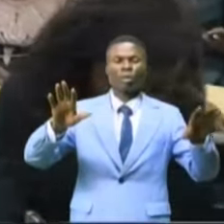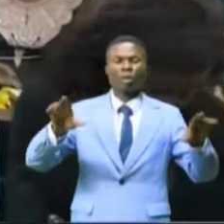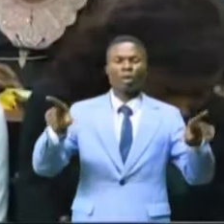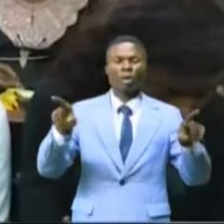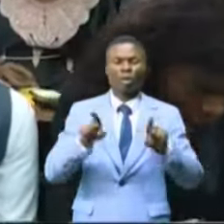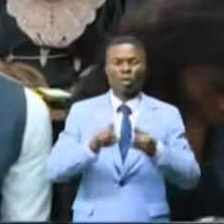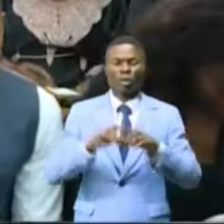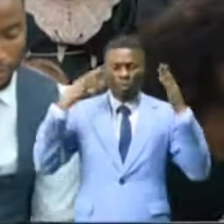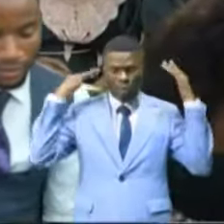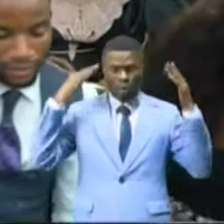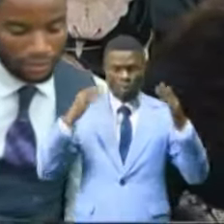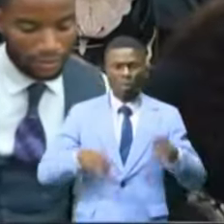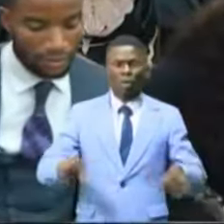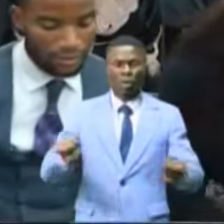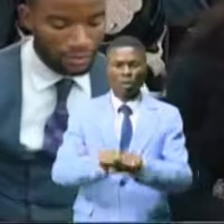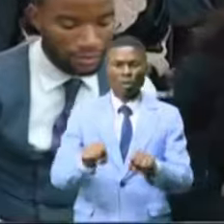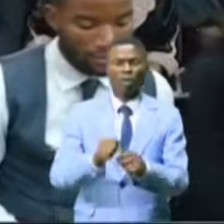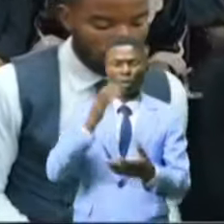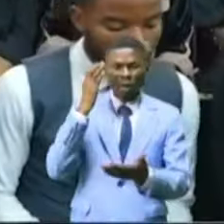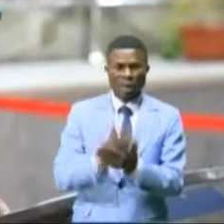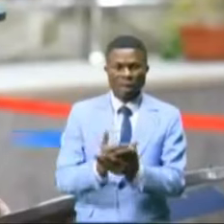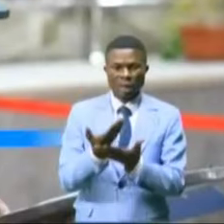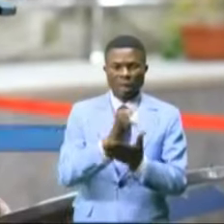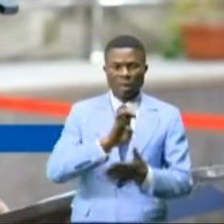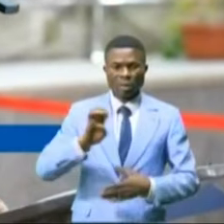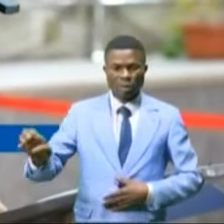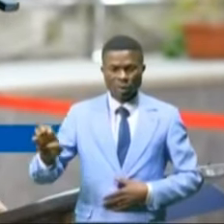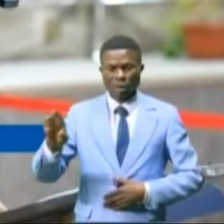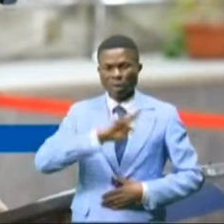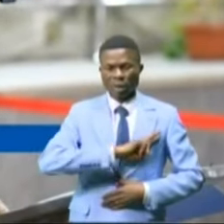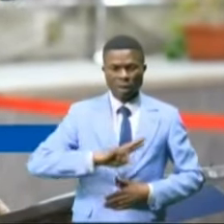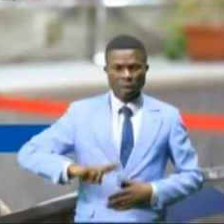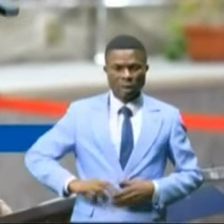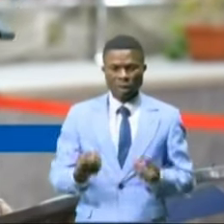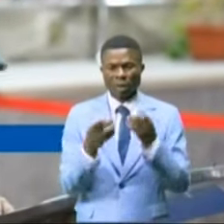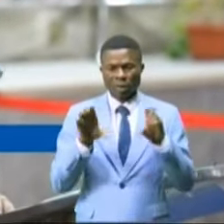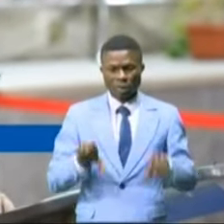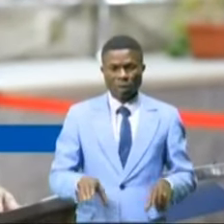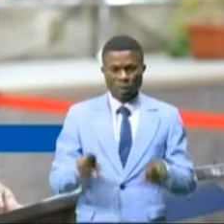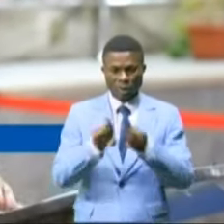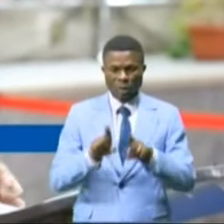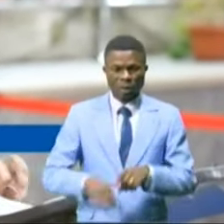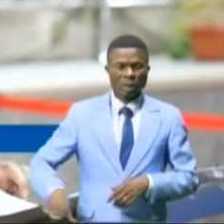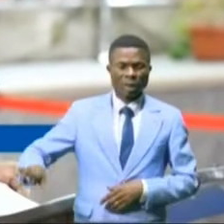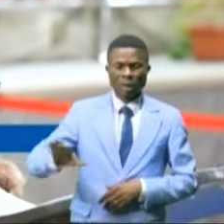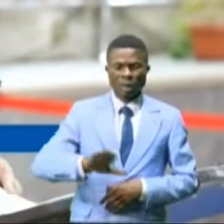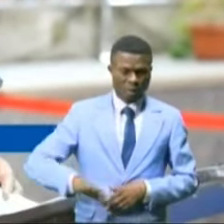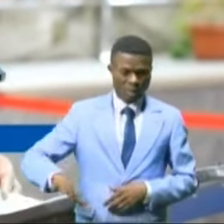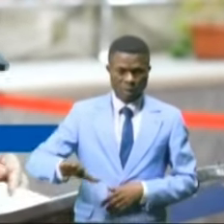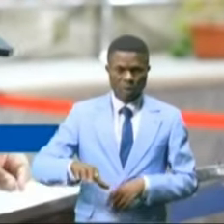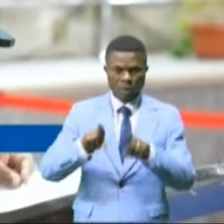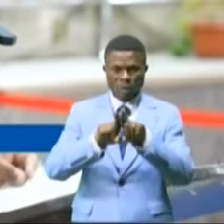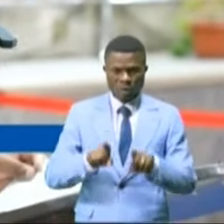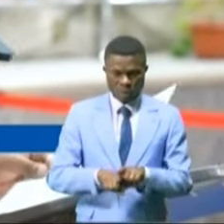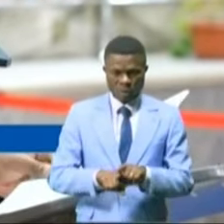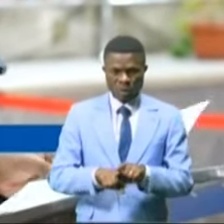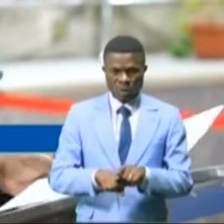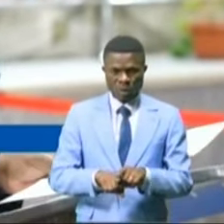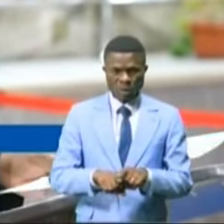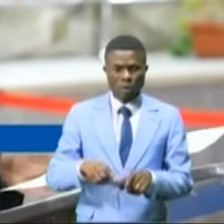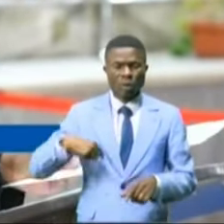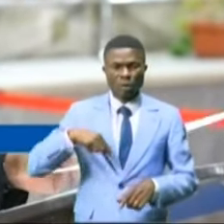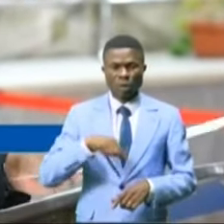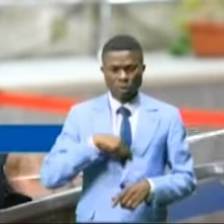bottes cesse dans cette partie de la République démocratique du Congo, mais partout ailleurs aussi où nous